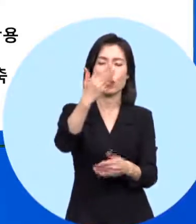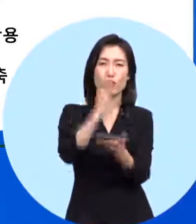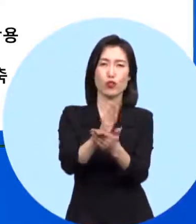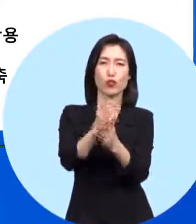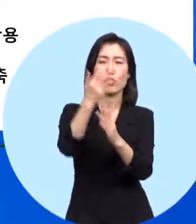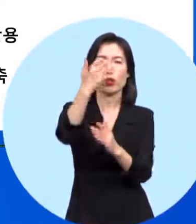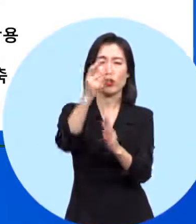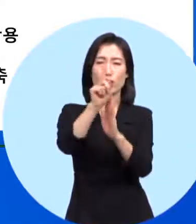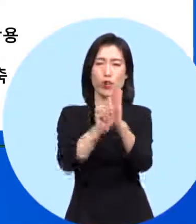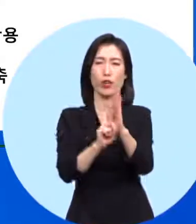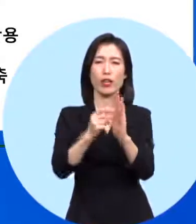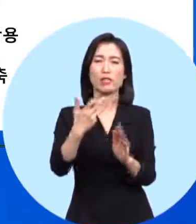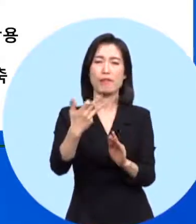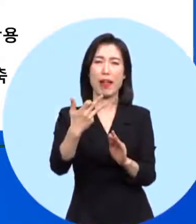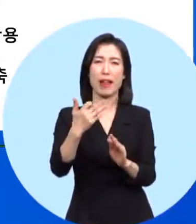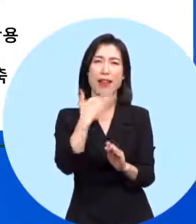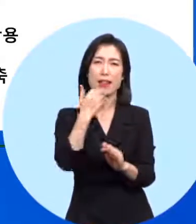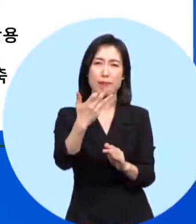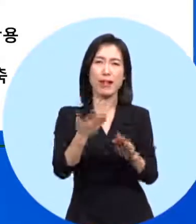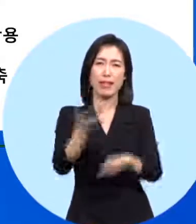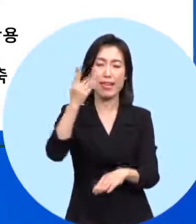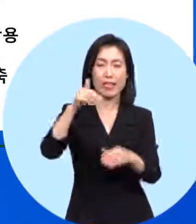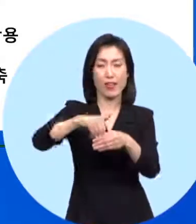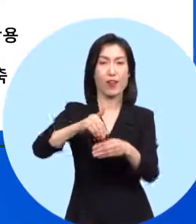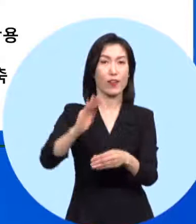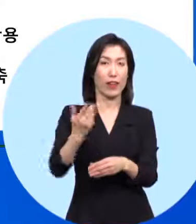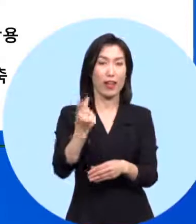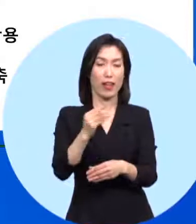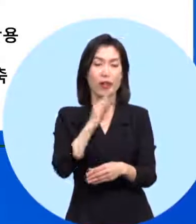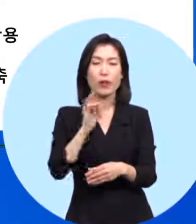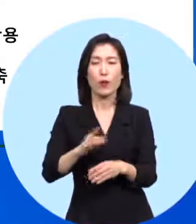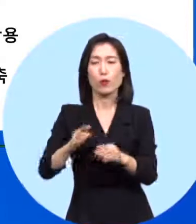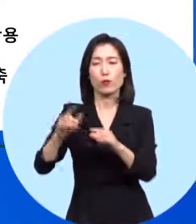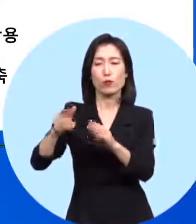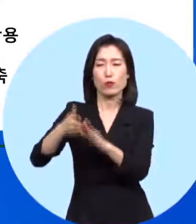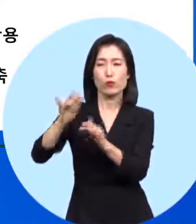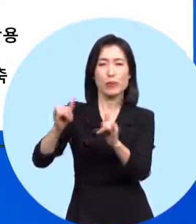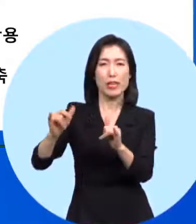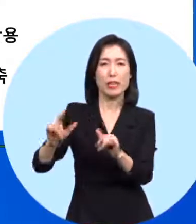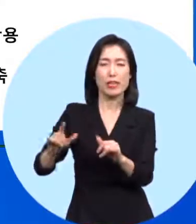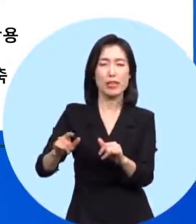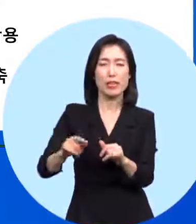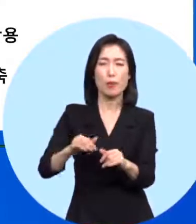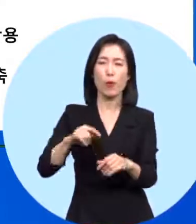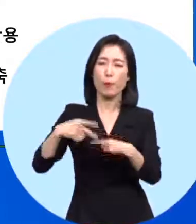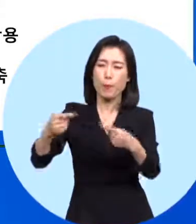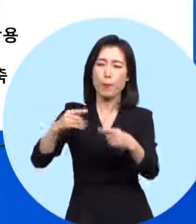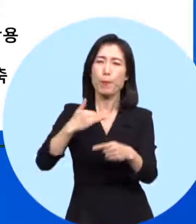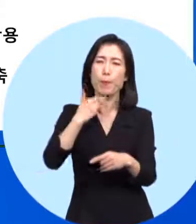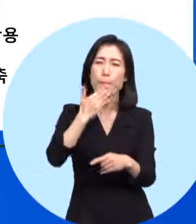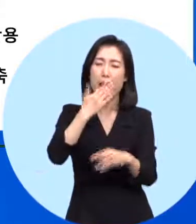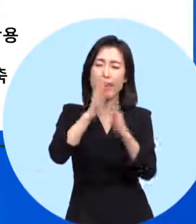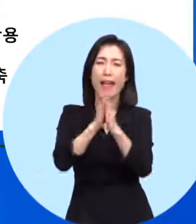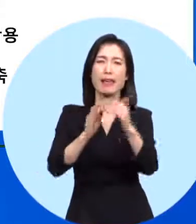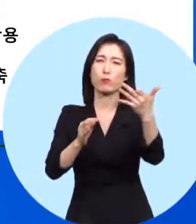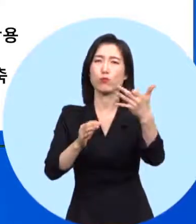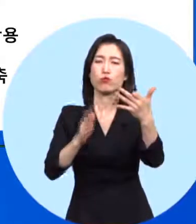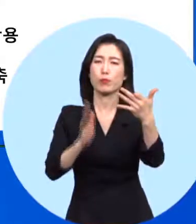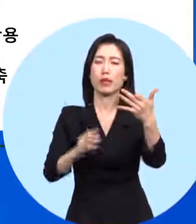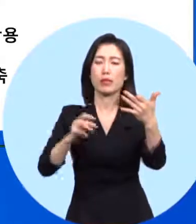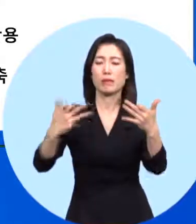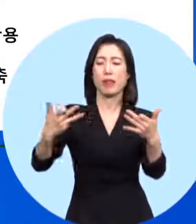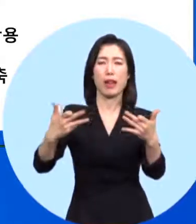낮춰졌습니다. 또 주민 참여 대상에서 이루어지는 다양한 주민것도 19세에서 18세로 낮춰졌기 때문에 이제는